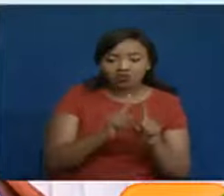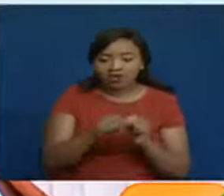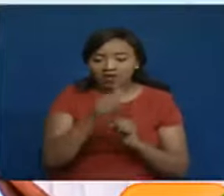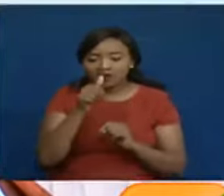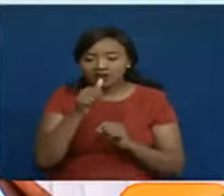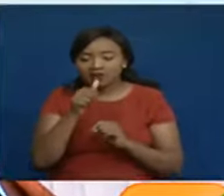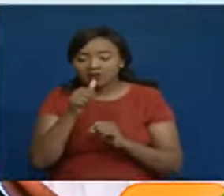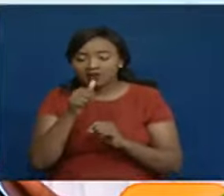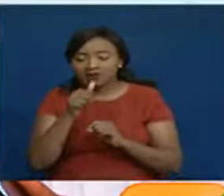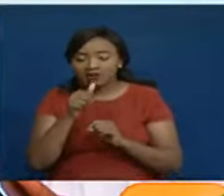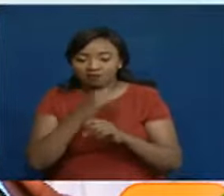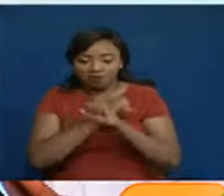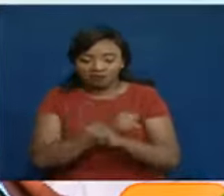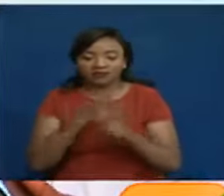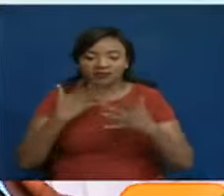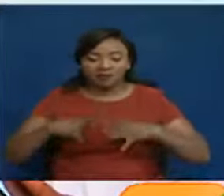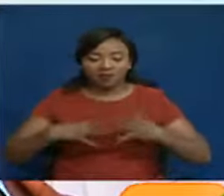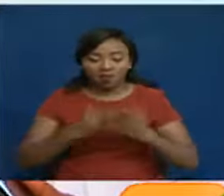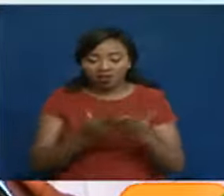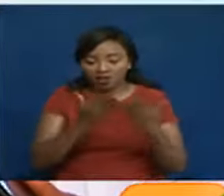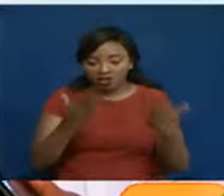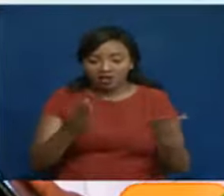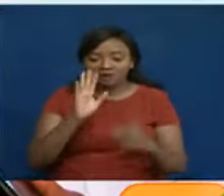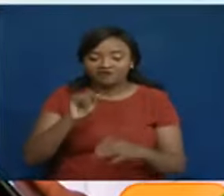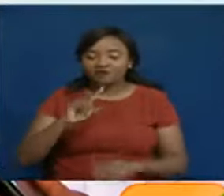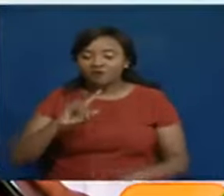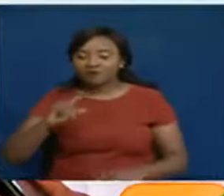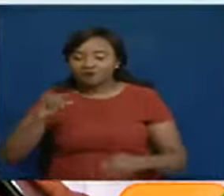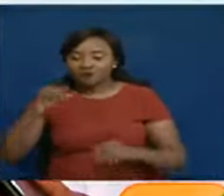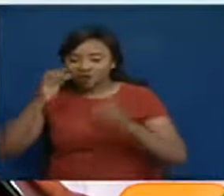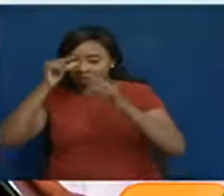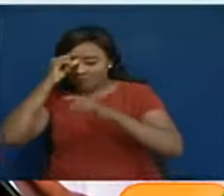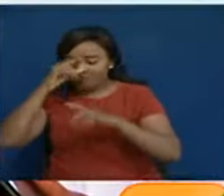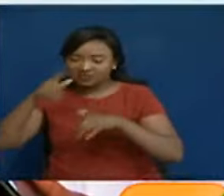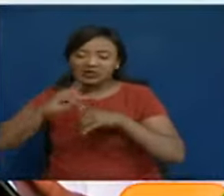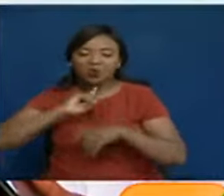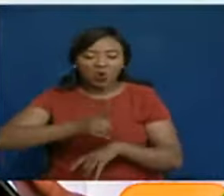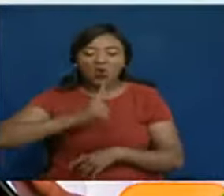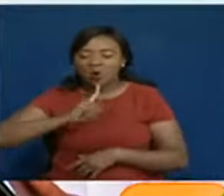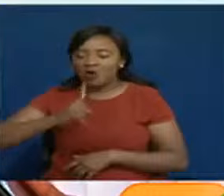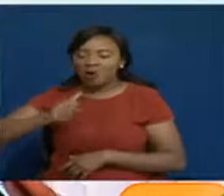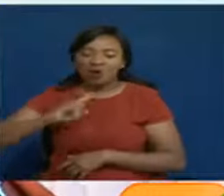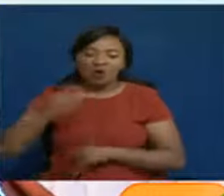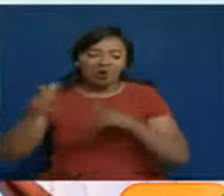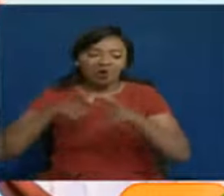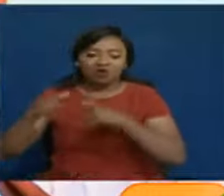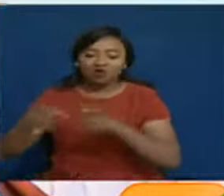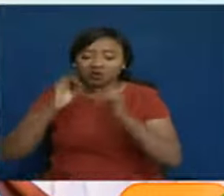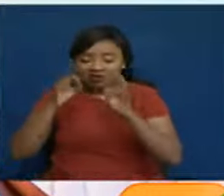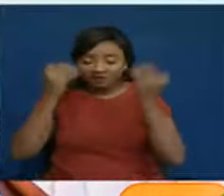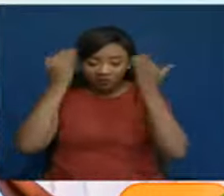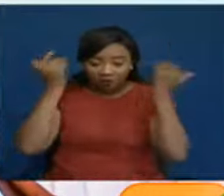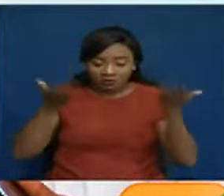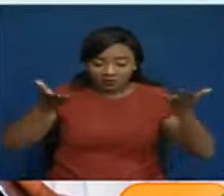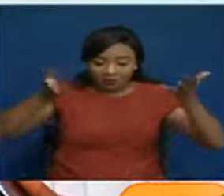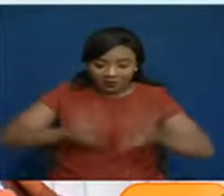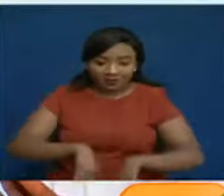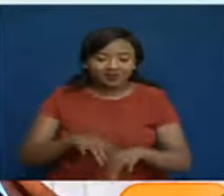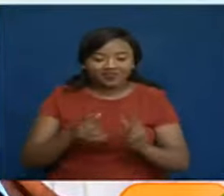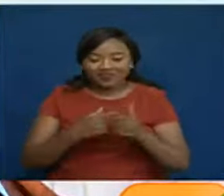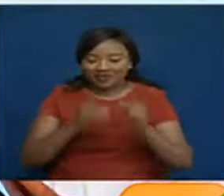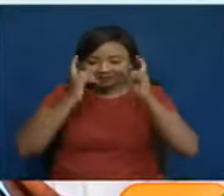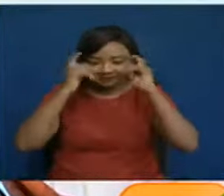dictatorships, you know, going forward. So if it collapses, you are on your own. And in this